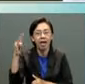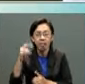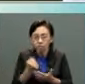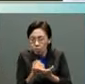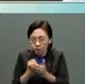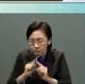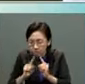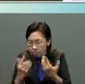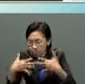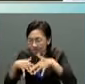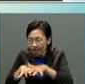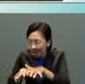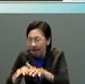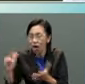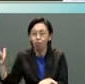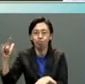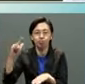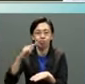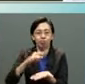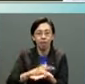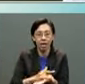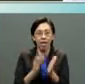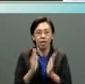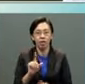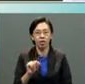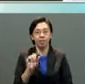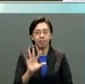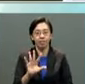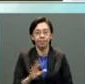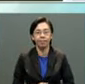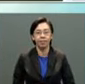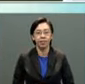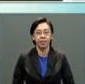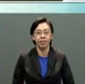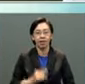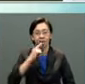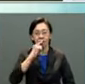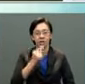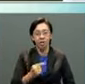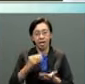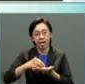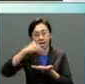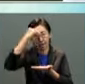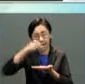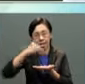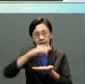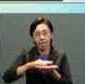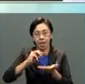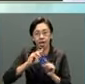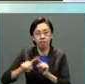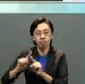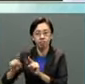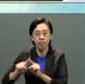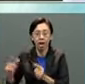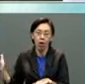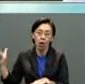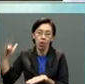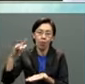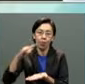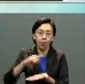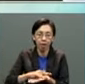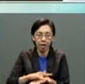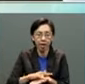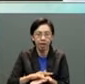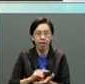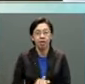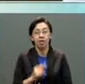วยประสานเที่ยวบินกันนะครับก็ได้กลับมาอีก25คนนิวซีแลนด์อันนี้ก็เป็นเด็กนักเรียนนักศึกษาวันนี้ก็กลับขึ้นมานะครับ